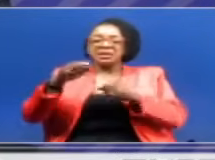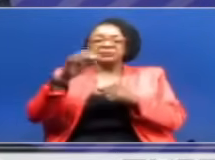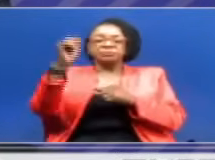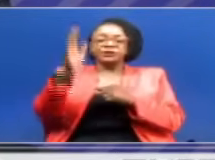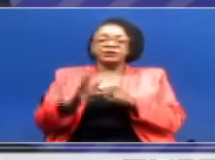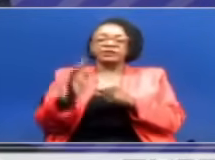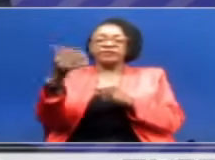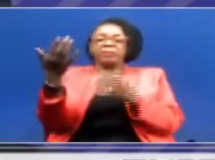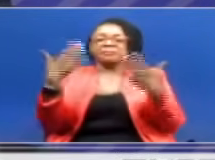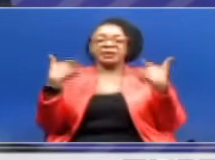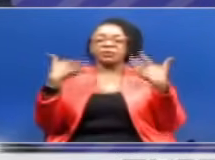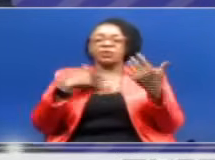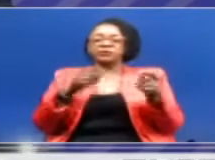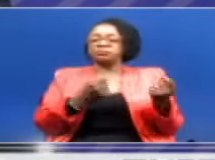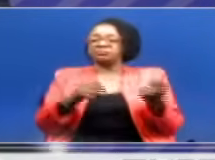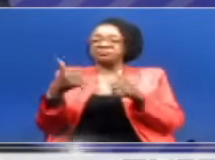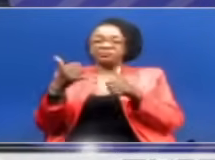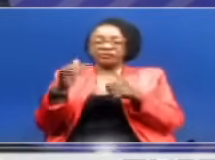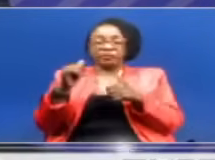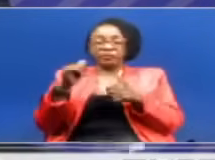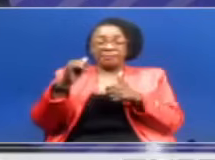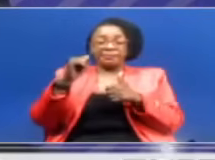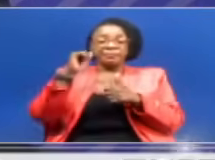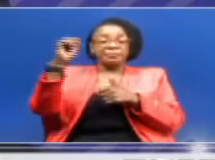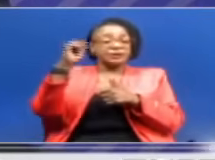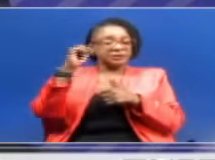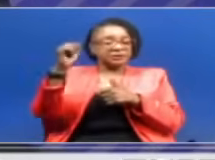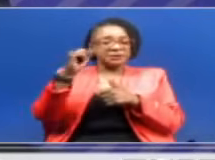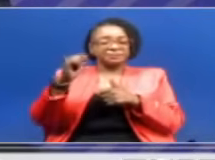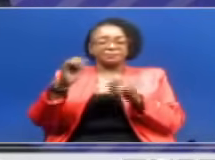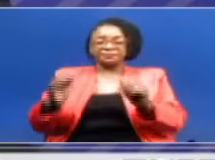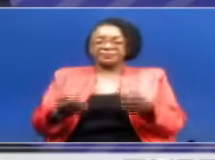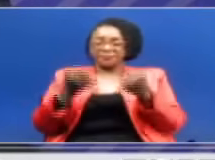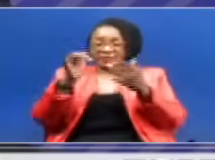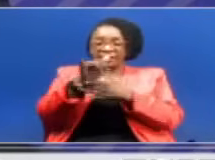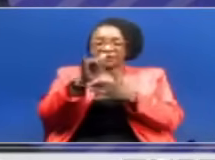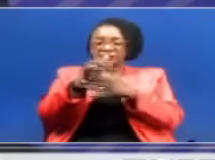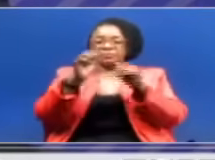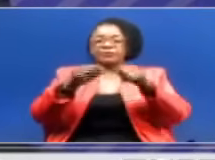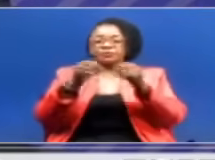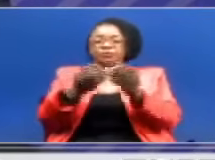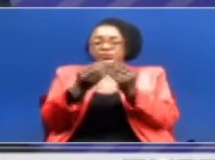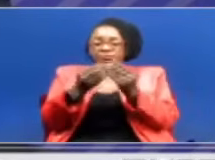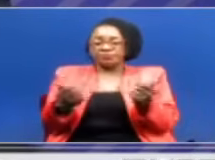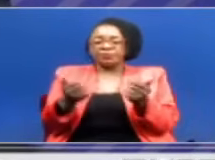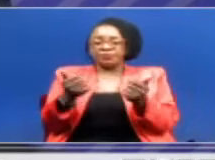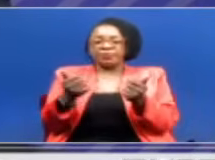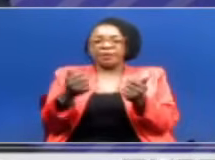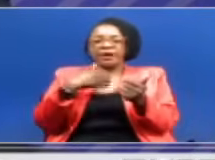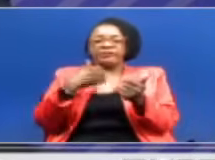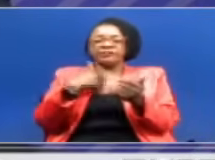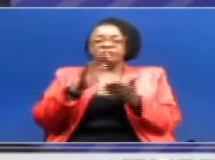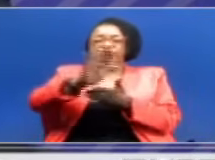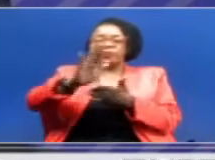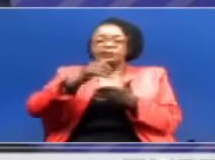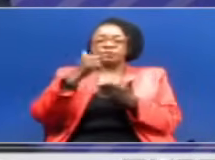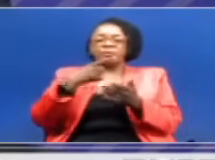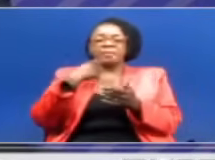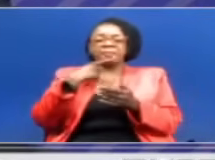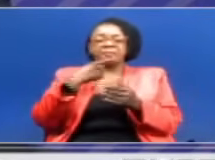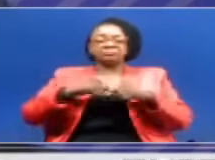kumuondoa madarakani. Kuokolewa huko kwa Mwangaza sasa huenda kukayeyusha ushawishi wa waliojiita mababe wa